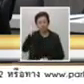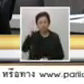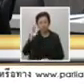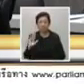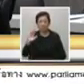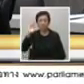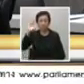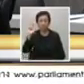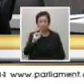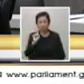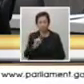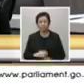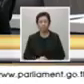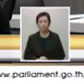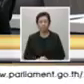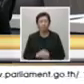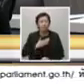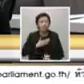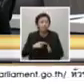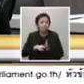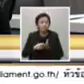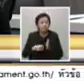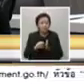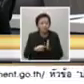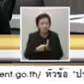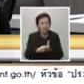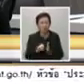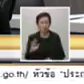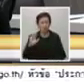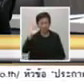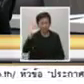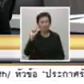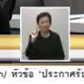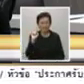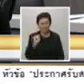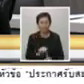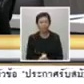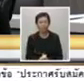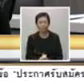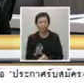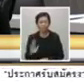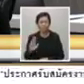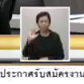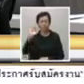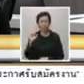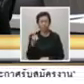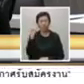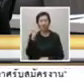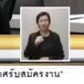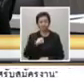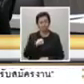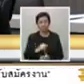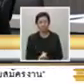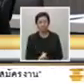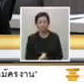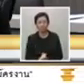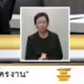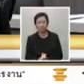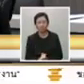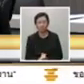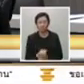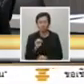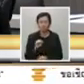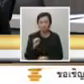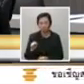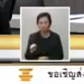งก็เพราะว่าด้วยเหตุผลที่ผมได้นำประท้วงในเรื่องนี้เป็นเรื่องแรกและเมื่อท่านประธานได้ให้เวลาเพื่อนส